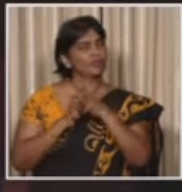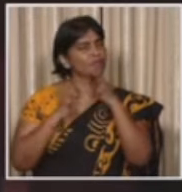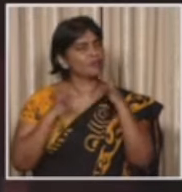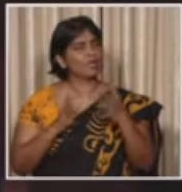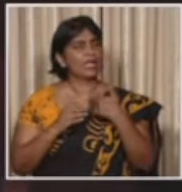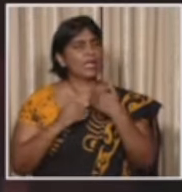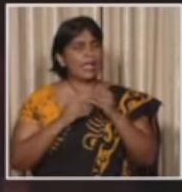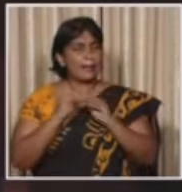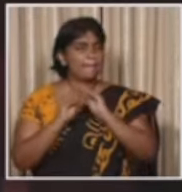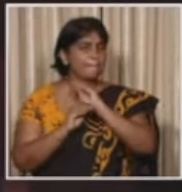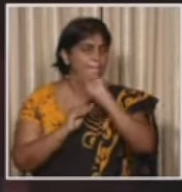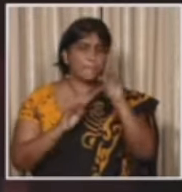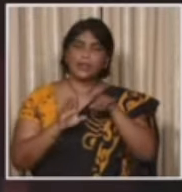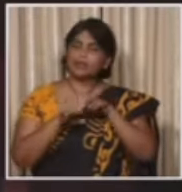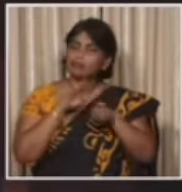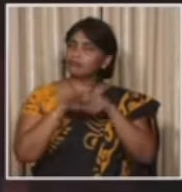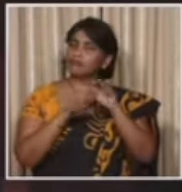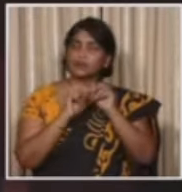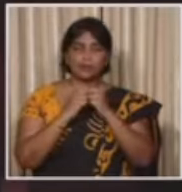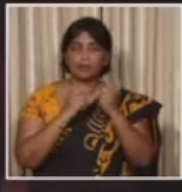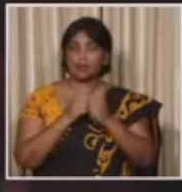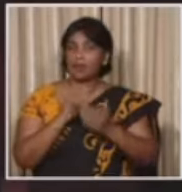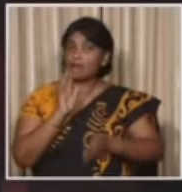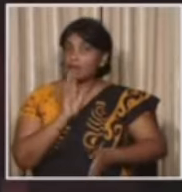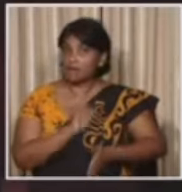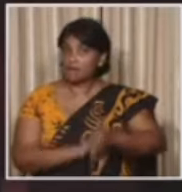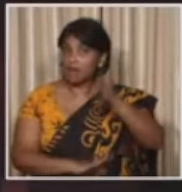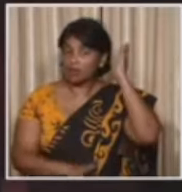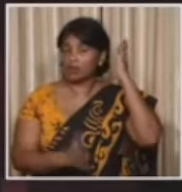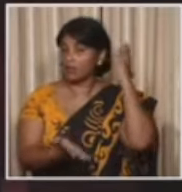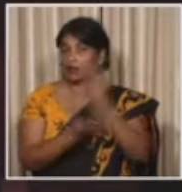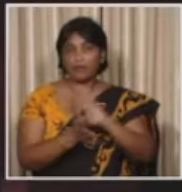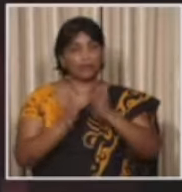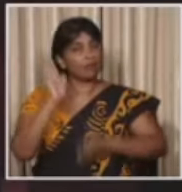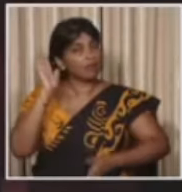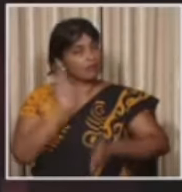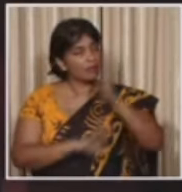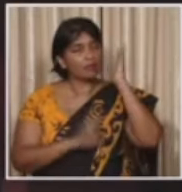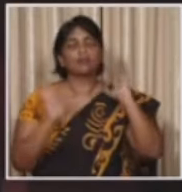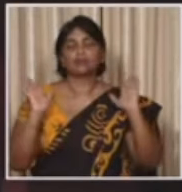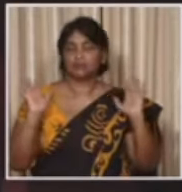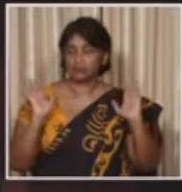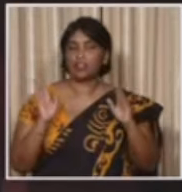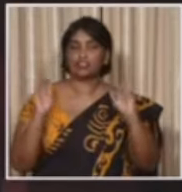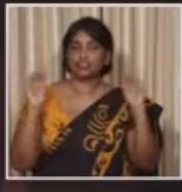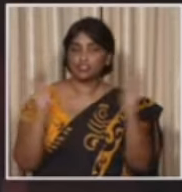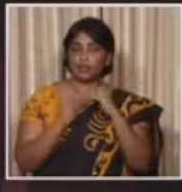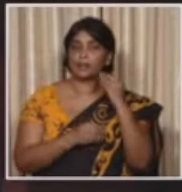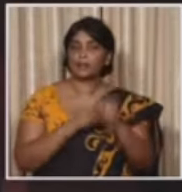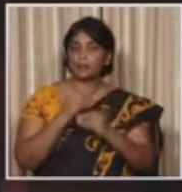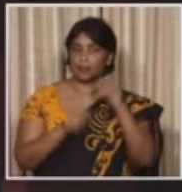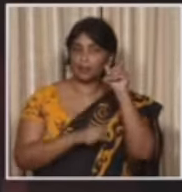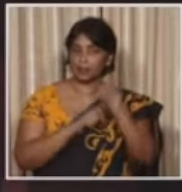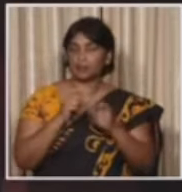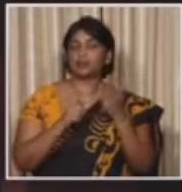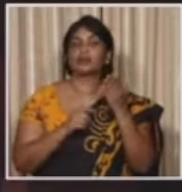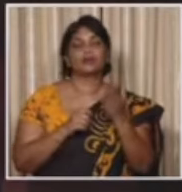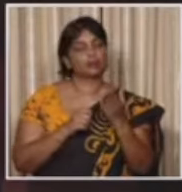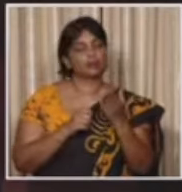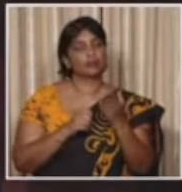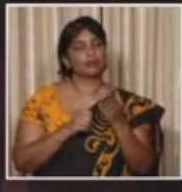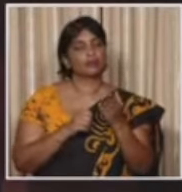you do not stop." නොනවතින ගමනක නිරත වෙන්නට ඕන. අපි ශුද්‍ර කුඩාහ මධ්‍ය පරිමාණයේ ව්‍යවසායකින්